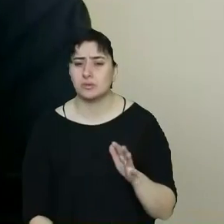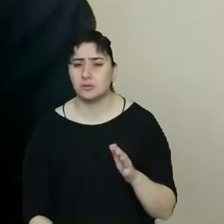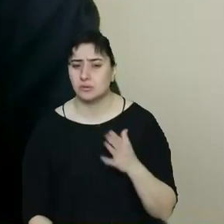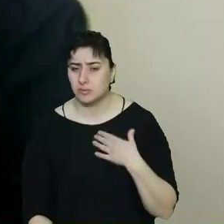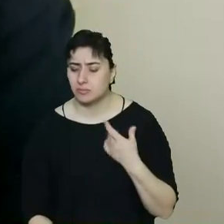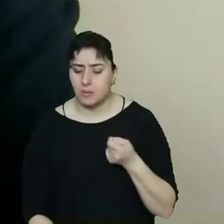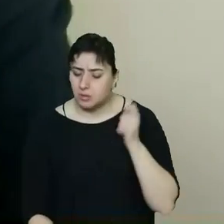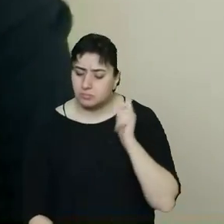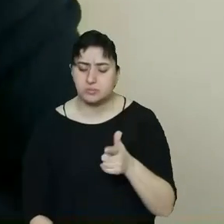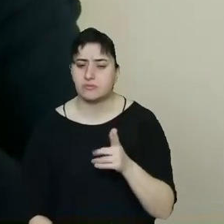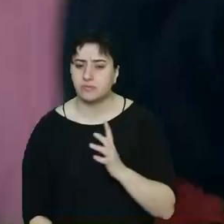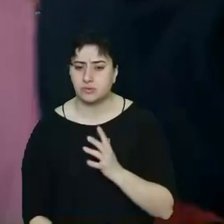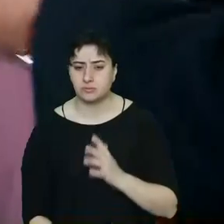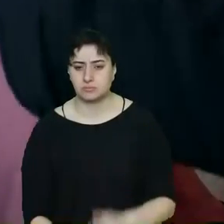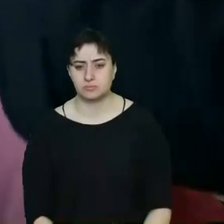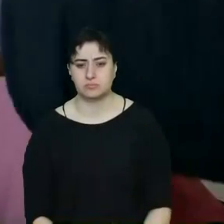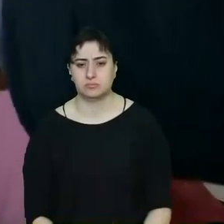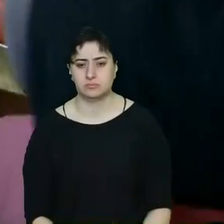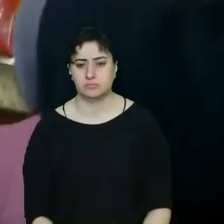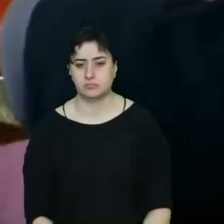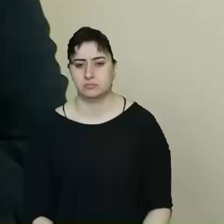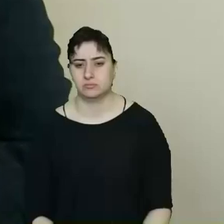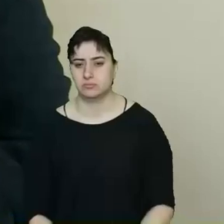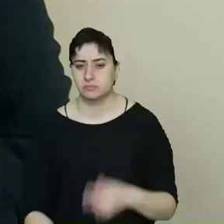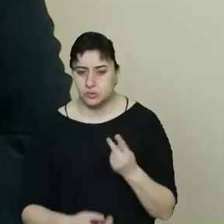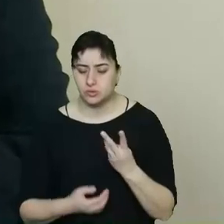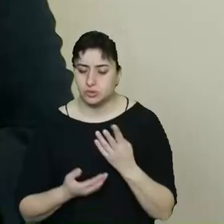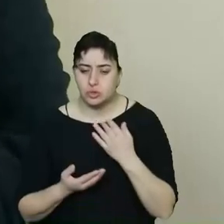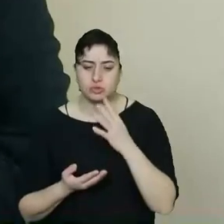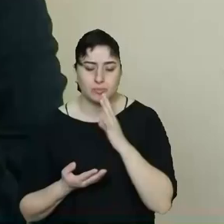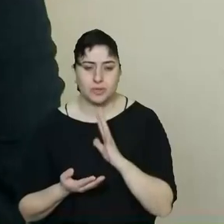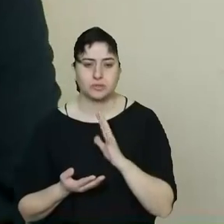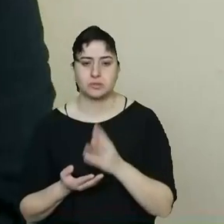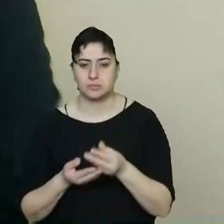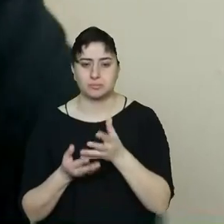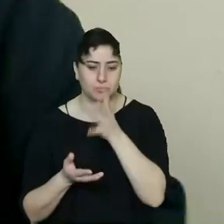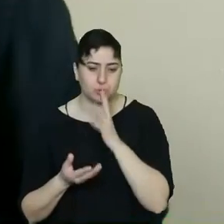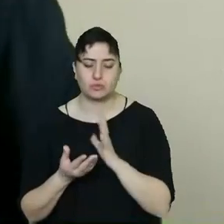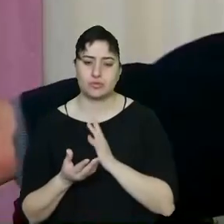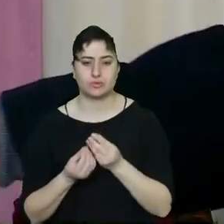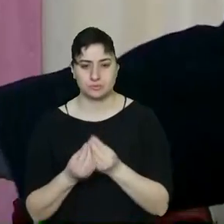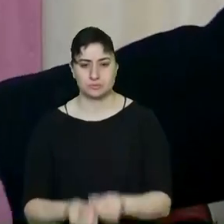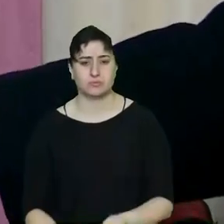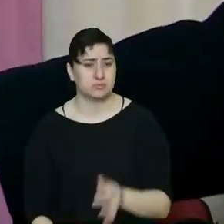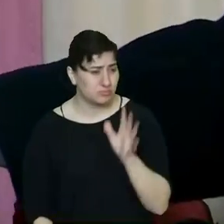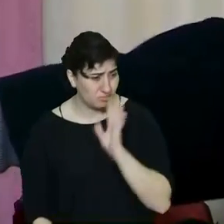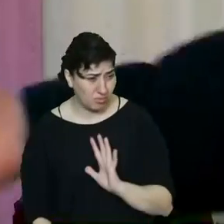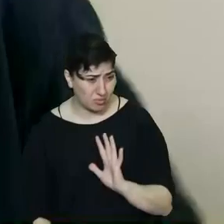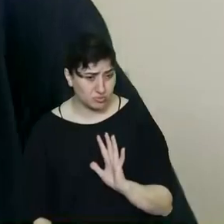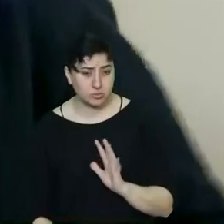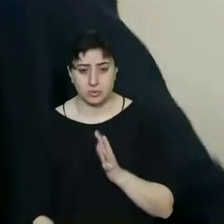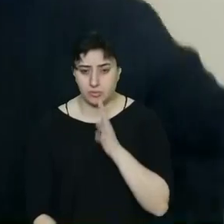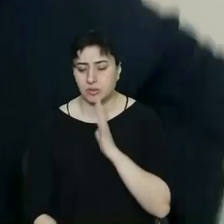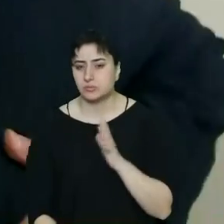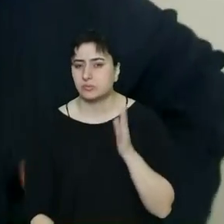işte. Parası nedir ki? Para var bende ya. Para para. 100, 200, 300, 400. Aha da 500 lira var. 500 mi var?